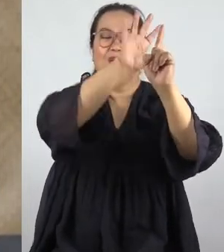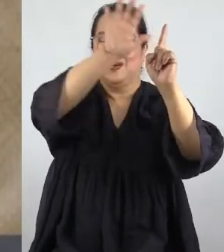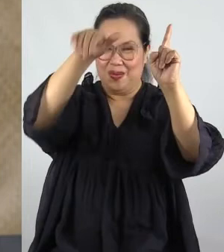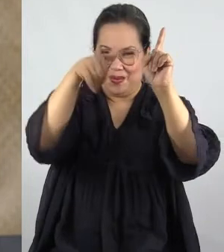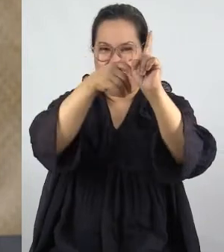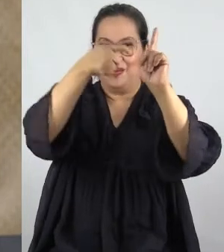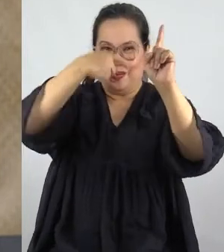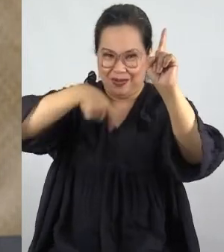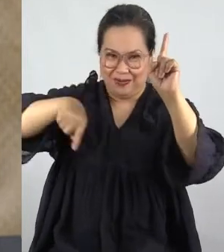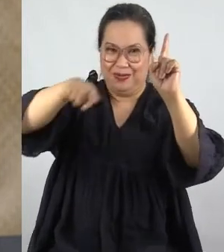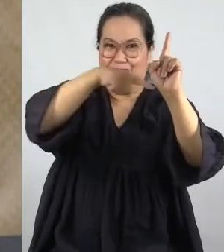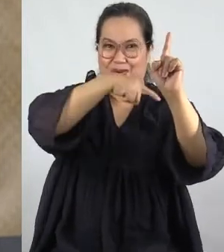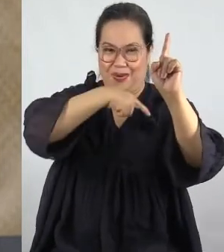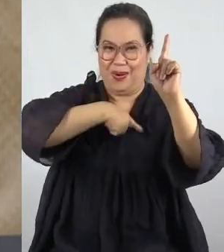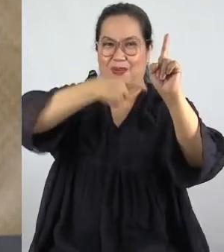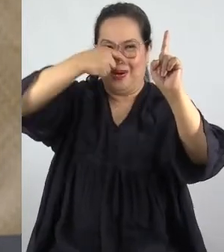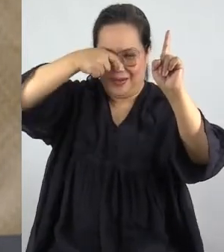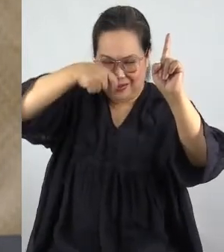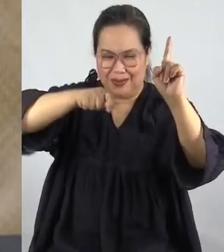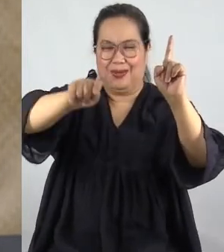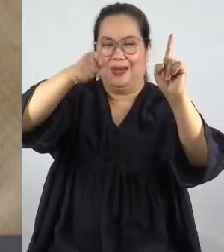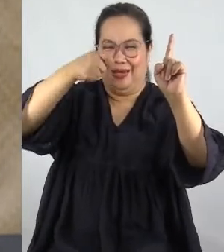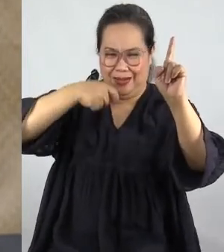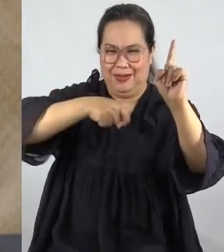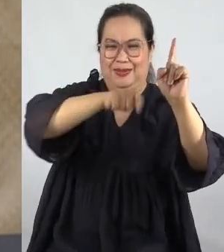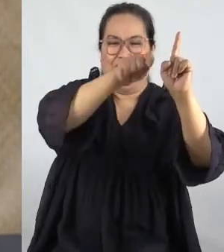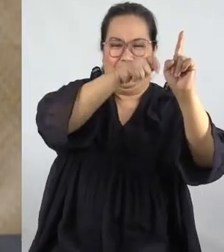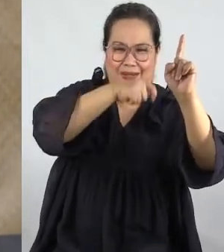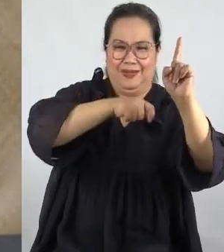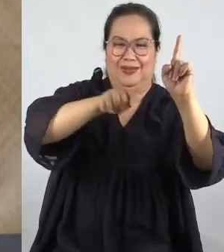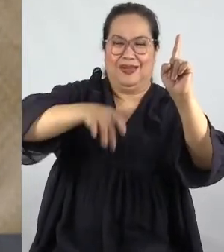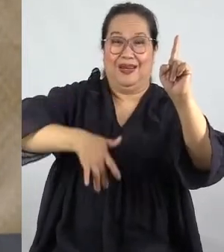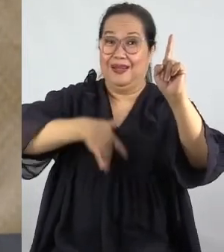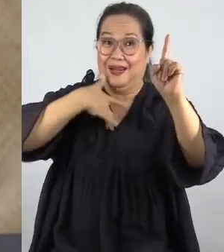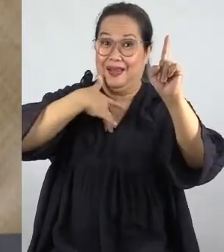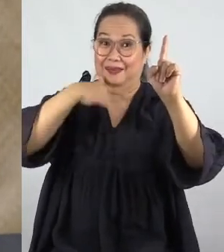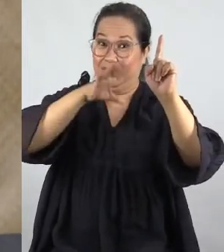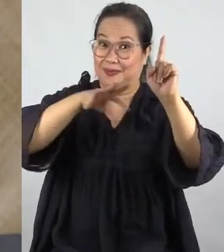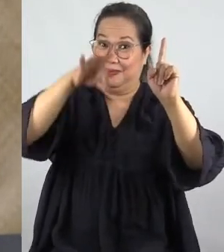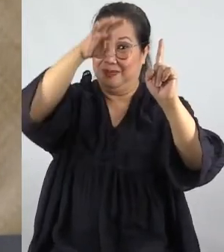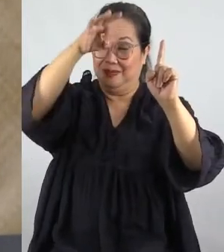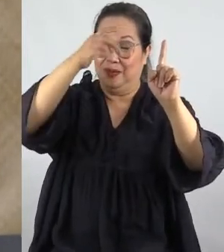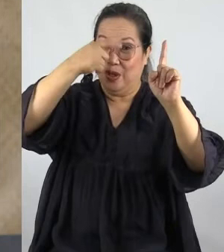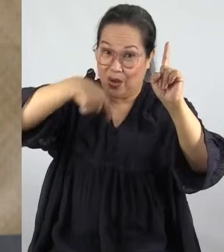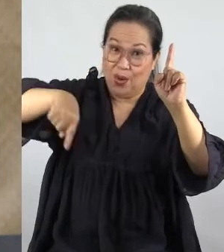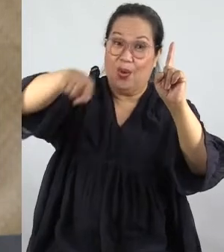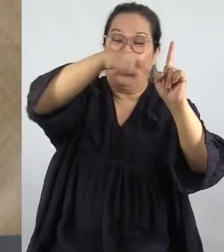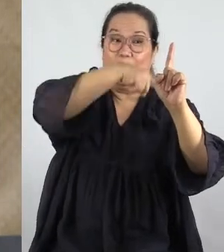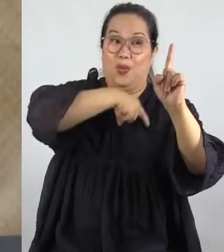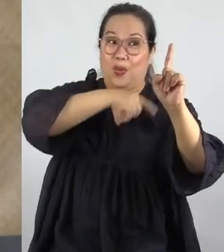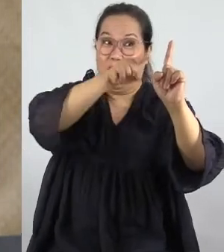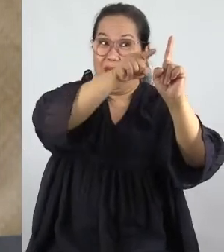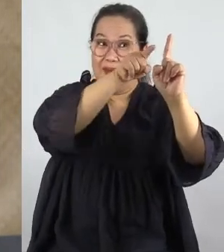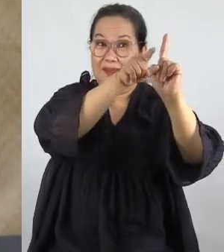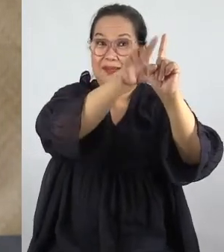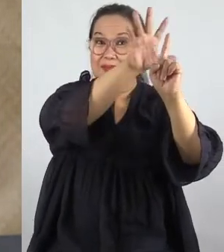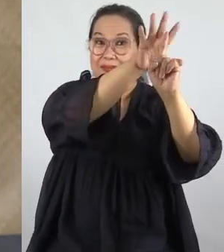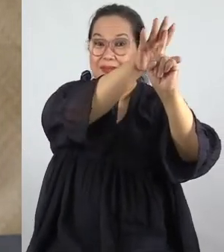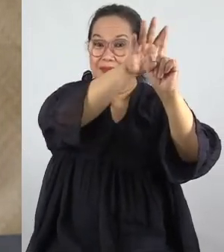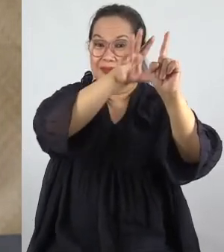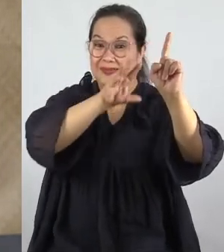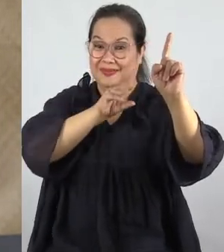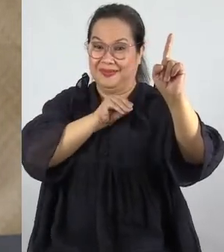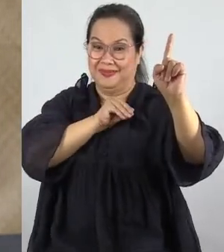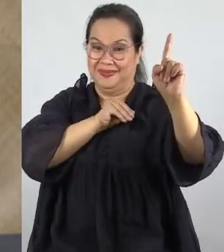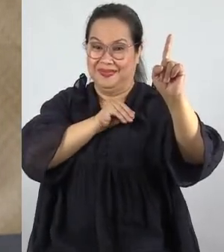ng ating mga pagsusumikap sa buhay espiritual. Na tayo ay maging kawangis niya. Kasi